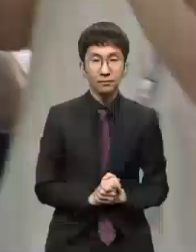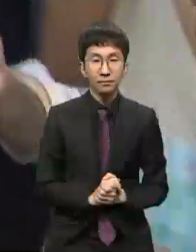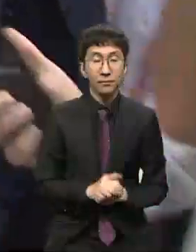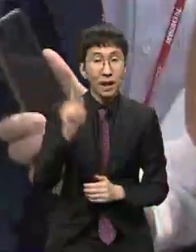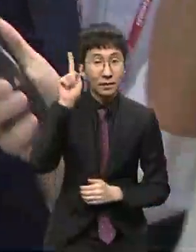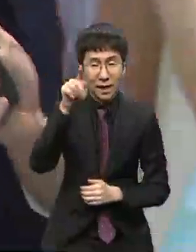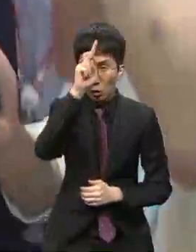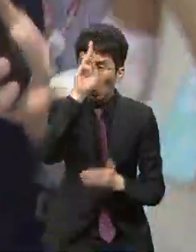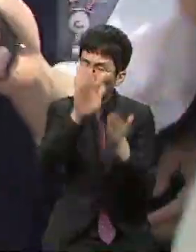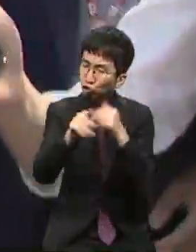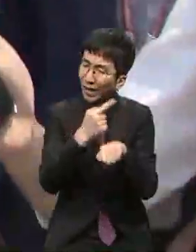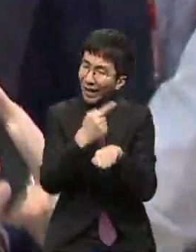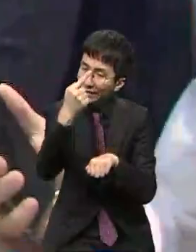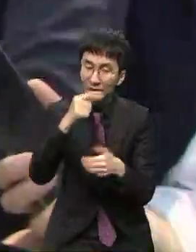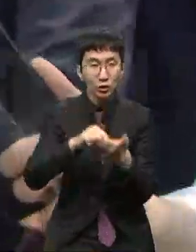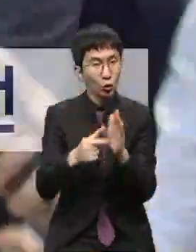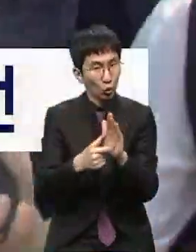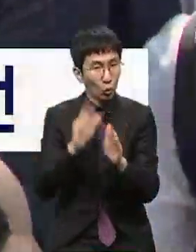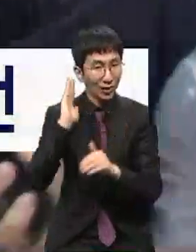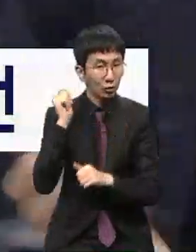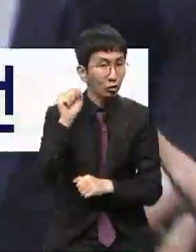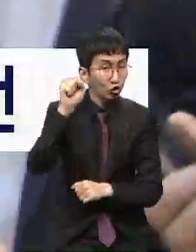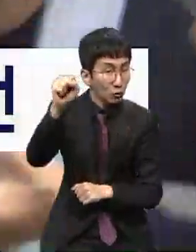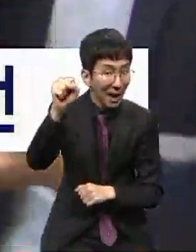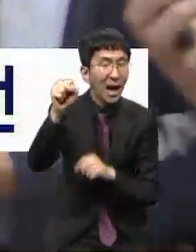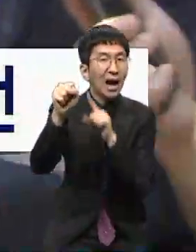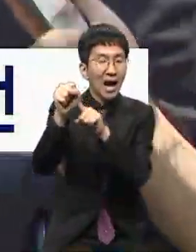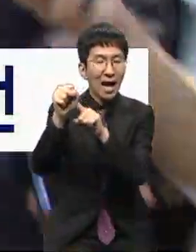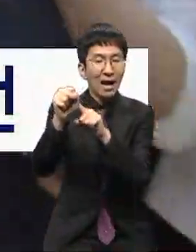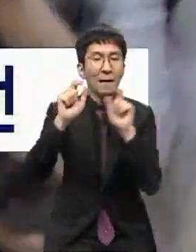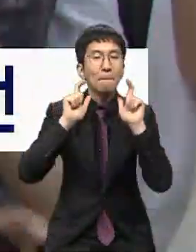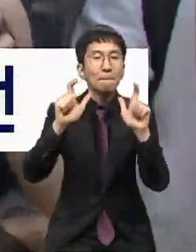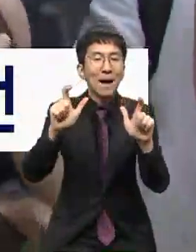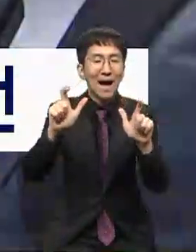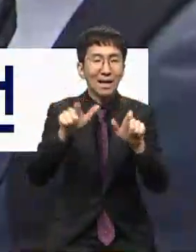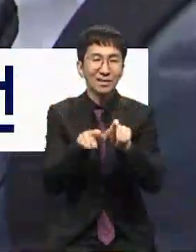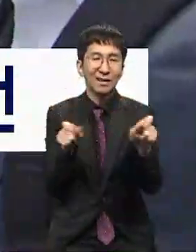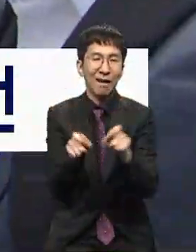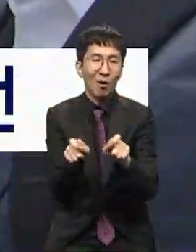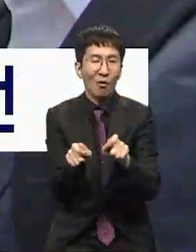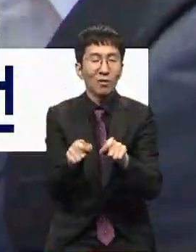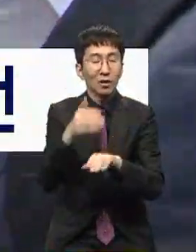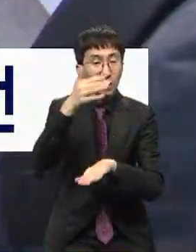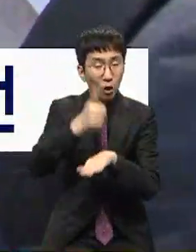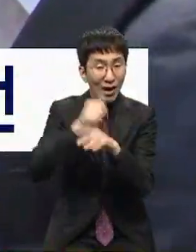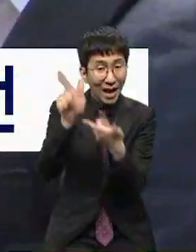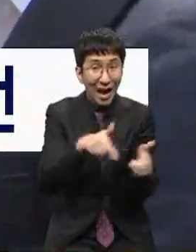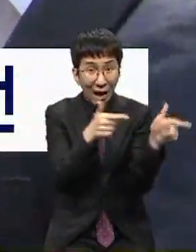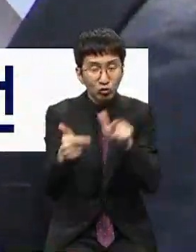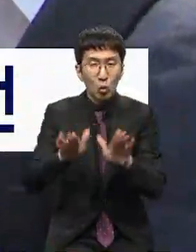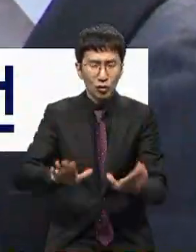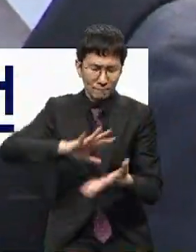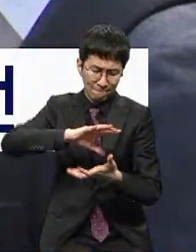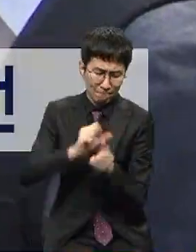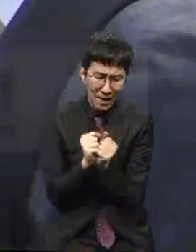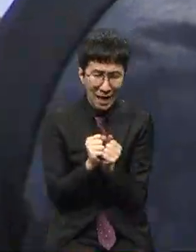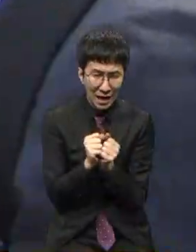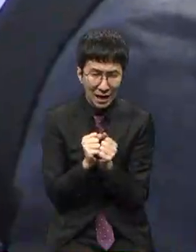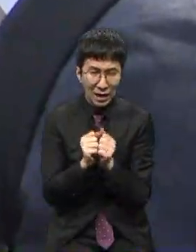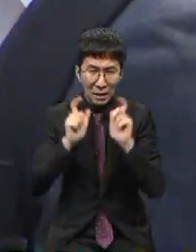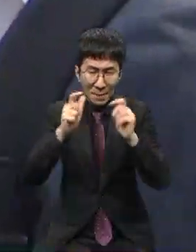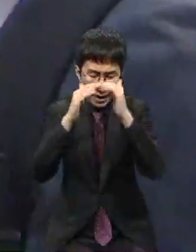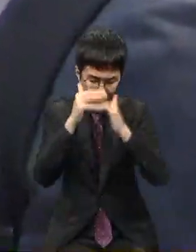내일 오후 1시 정치 참여 선언을 앞두고 윤석열 전 검찰총장은 오늘 하루 내내 선언문 작성에 몰두한 걸로